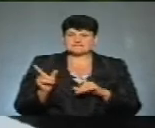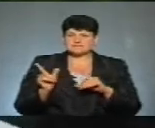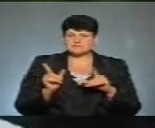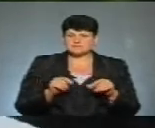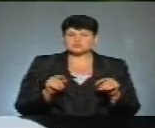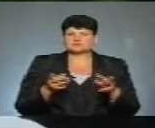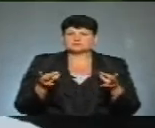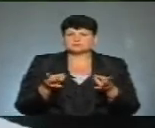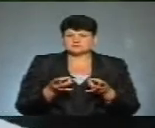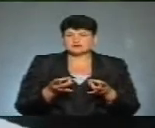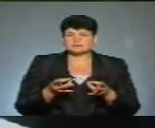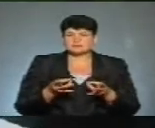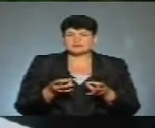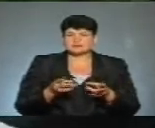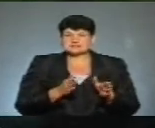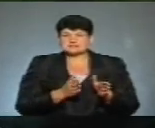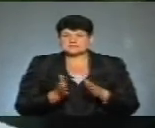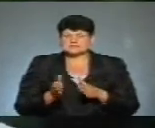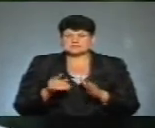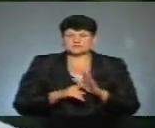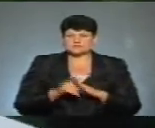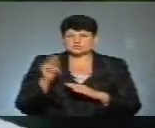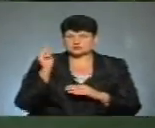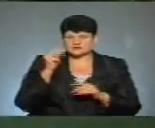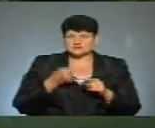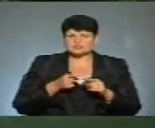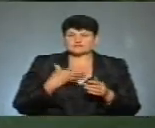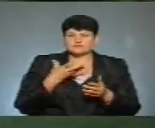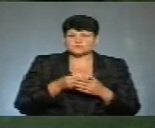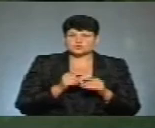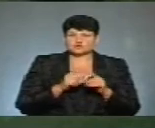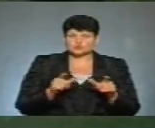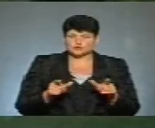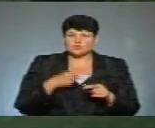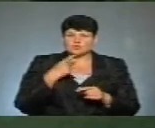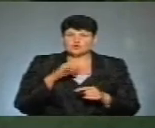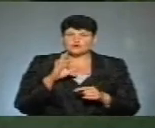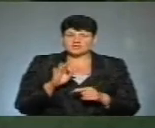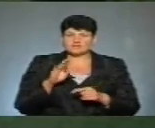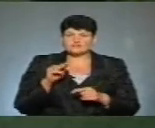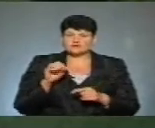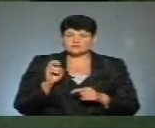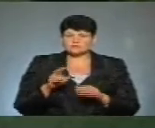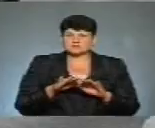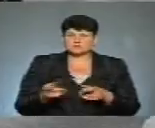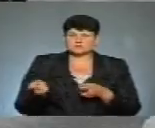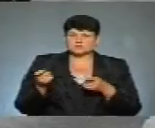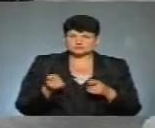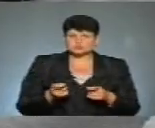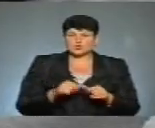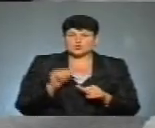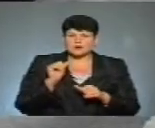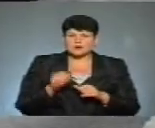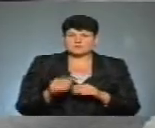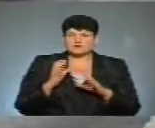за потреби змістити початок навчання в своїх школах. За словами Олега Вітрука, учнів довозитимуть до школи